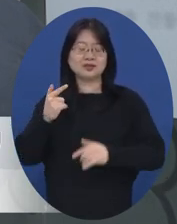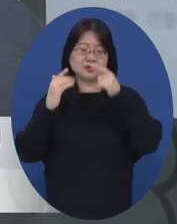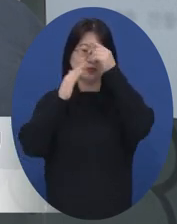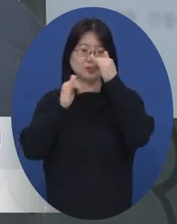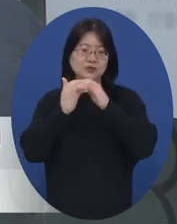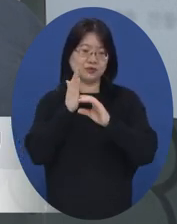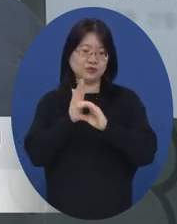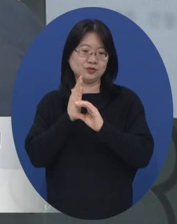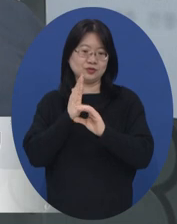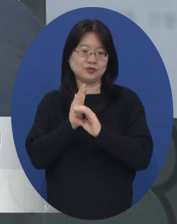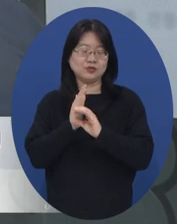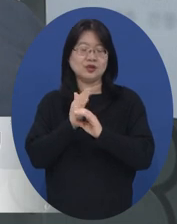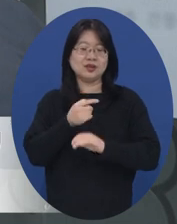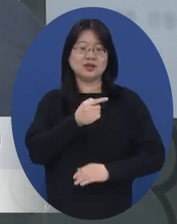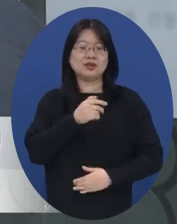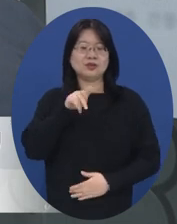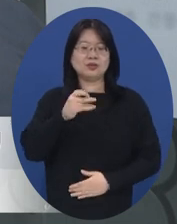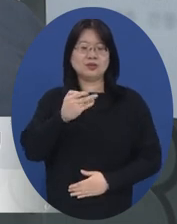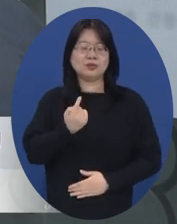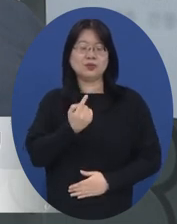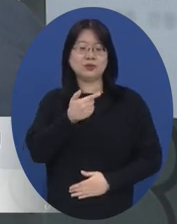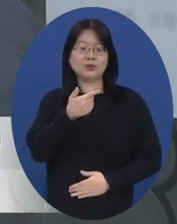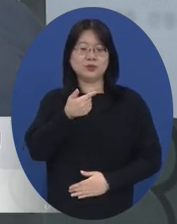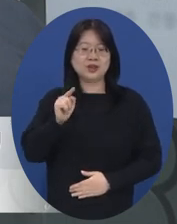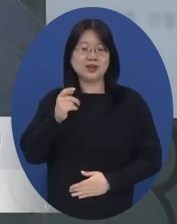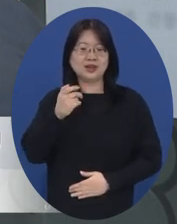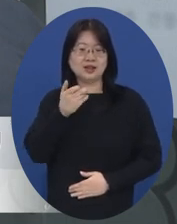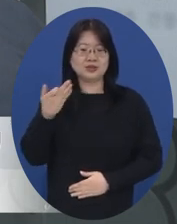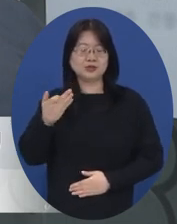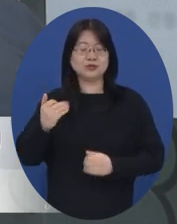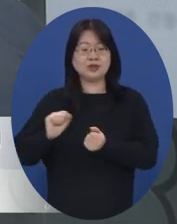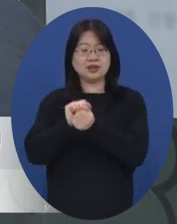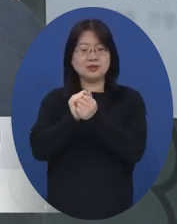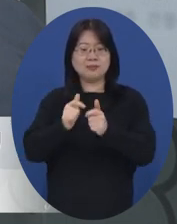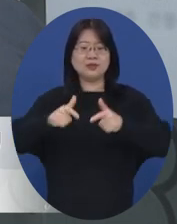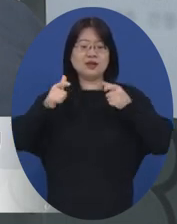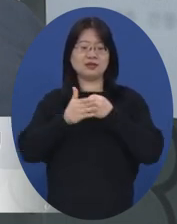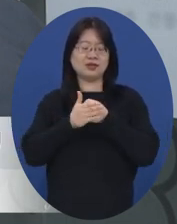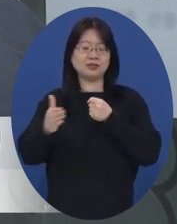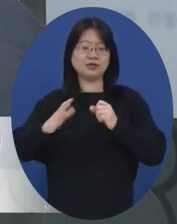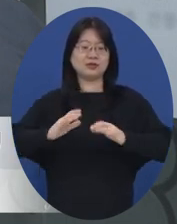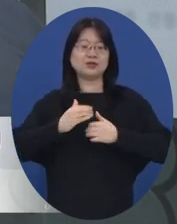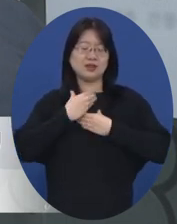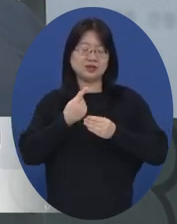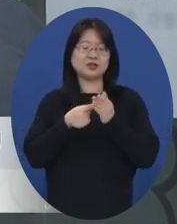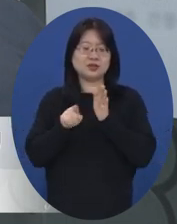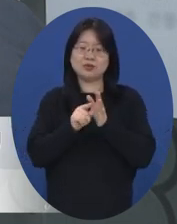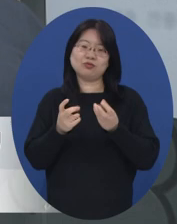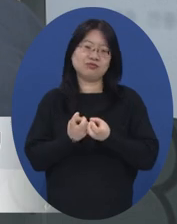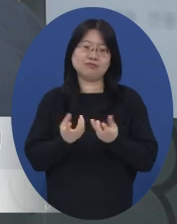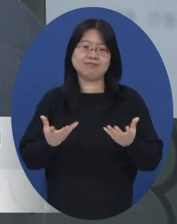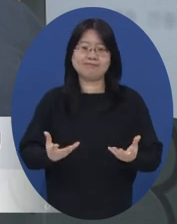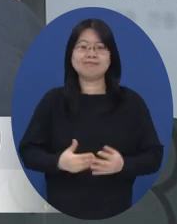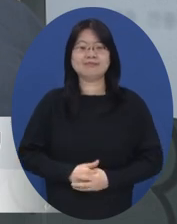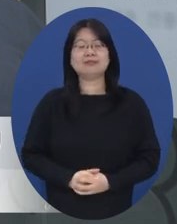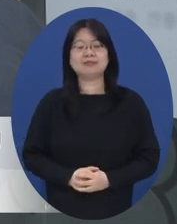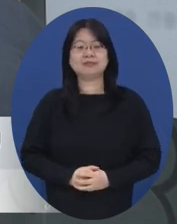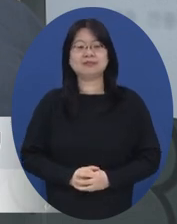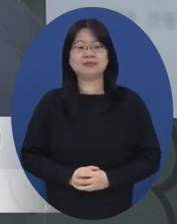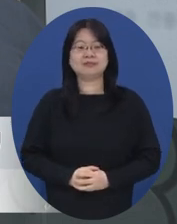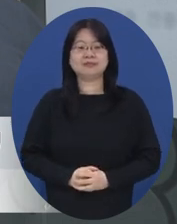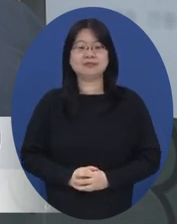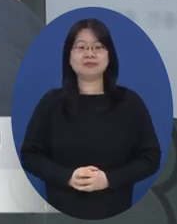중심으로 코로나19 확진 환자가 증가하고 있어 국민의 안전을 지키기 위한 불가피한 조치라는 입장입니다. 최지영